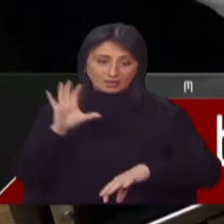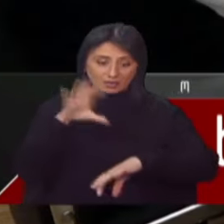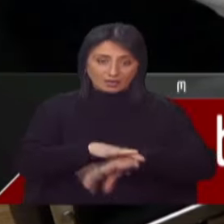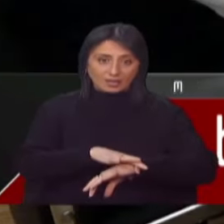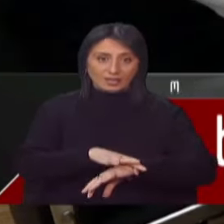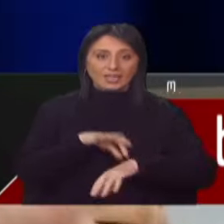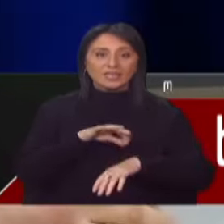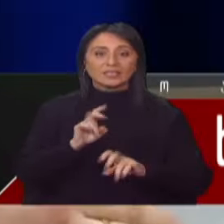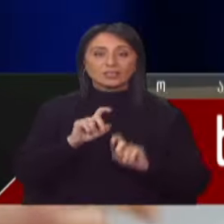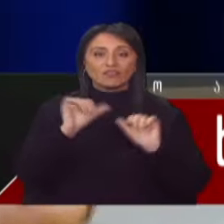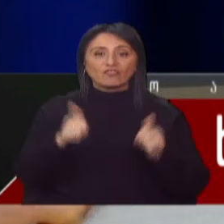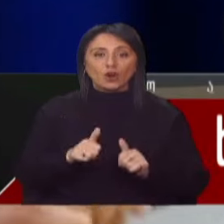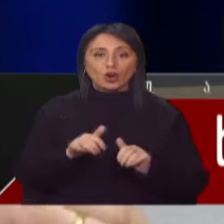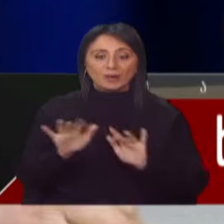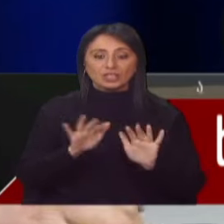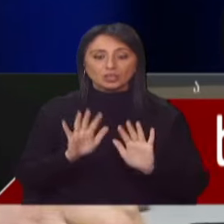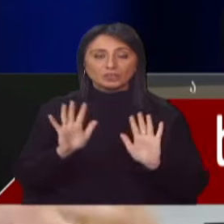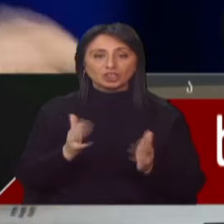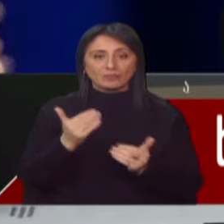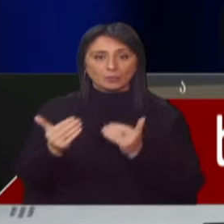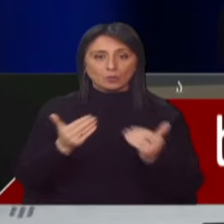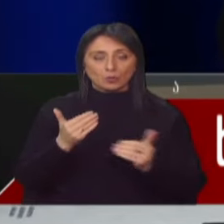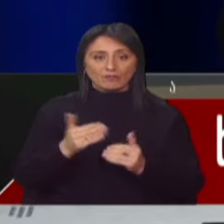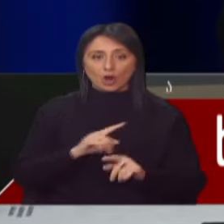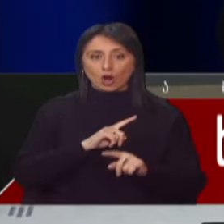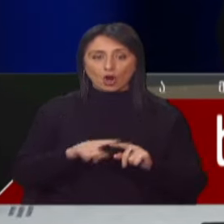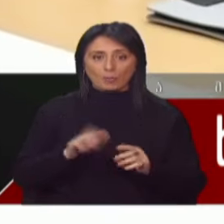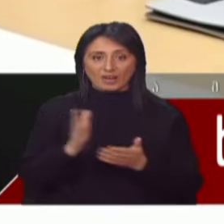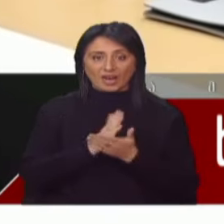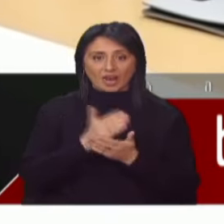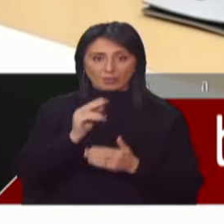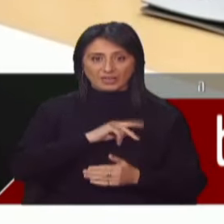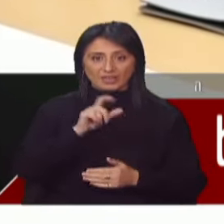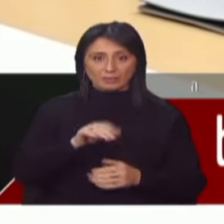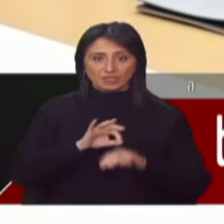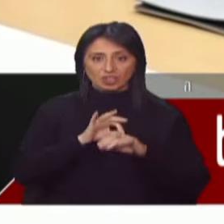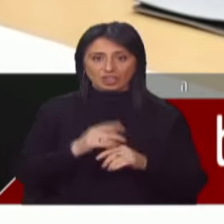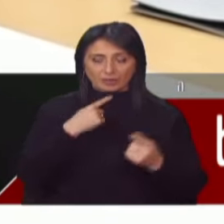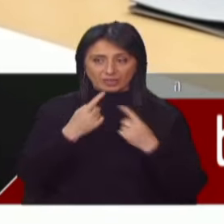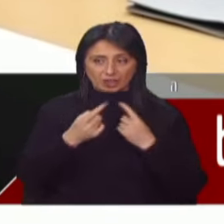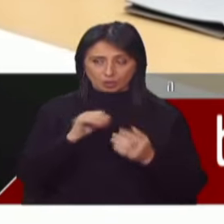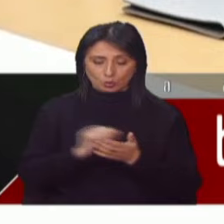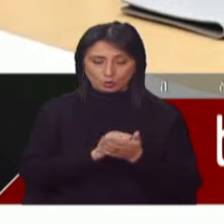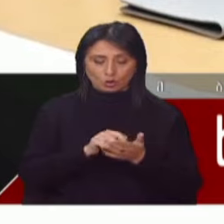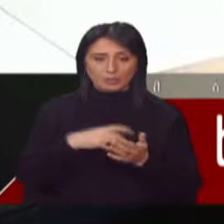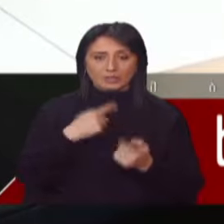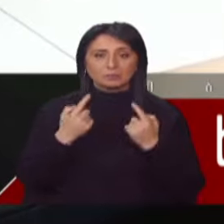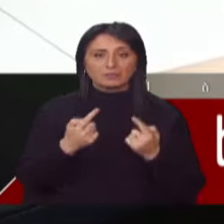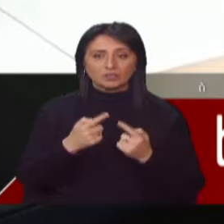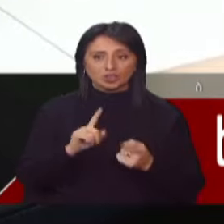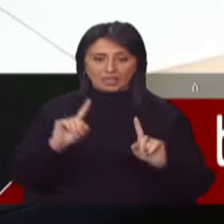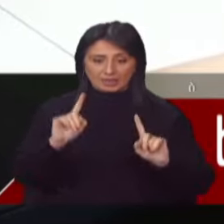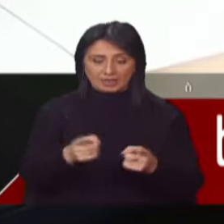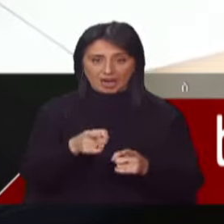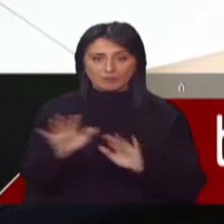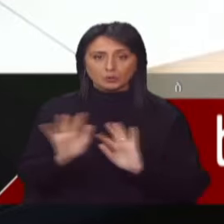zalis, gamocanabis forma, somas de șem, hoops, cansas gros. Operatorul lui Dana Copisanam și un leptan gamartul discuția ze documente, ismișnul obase de dacă au